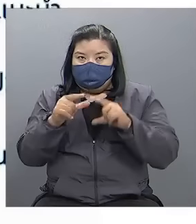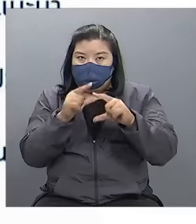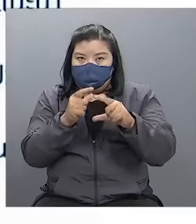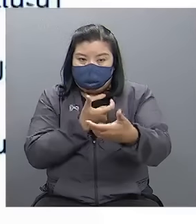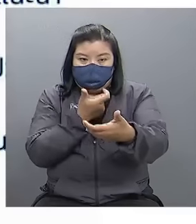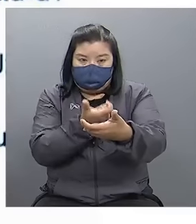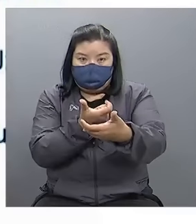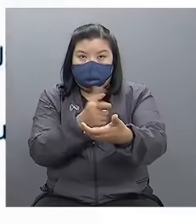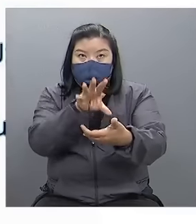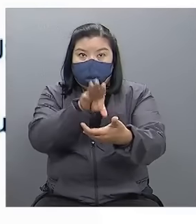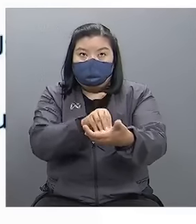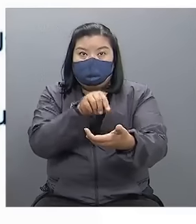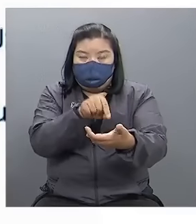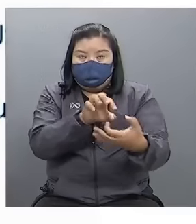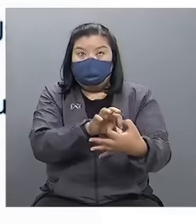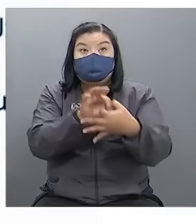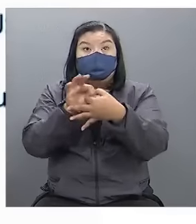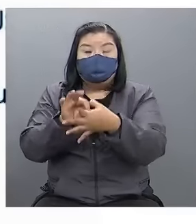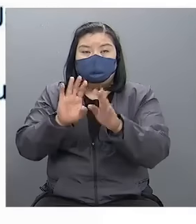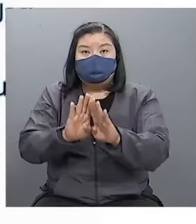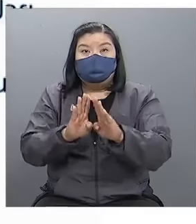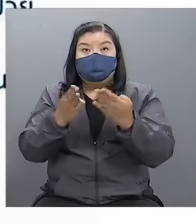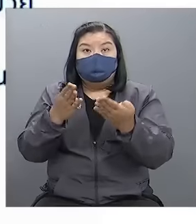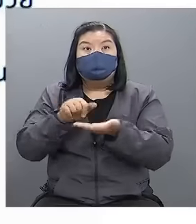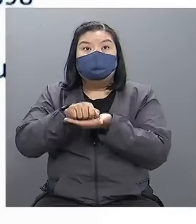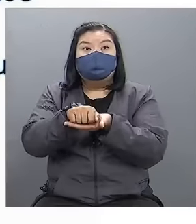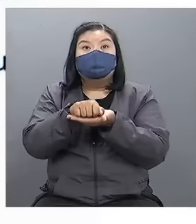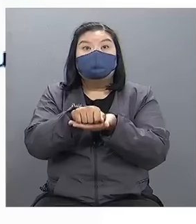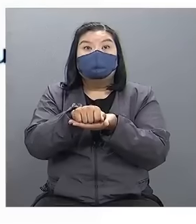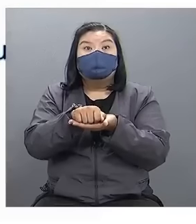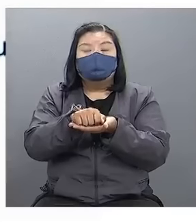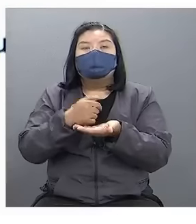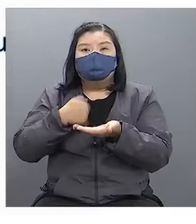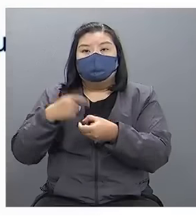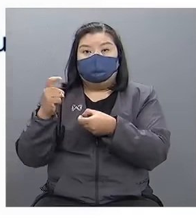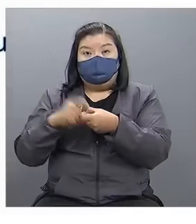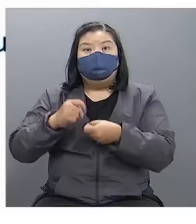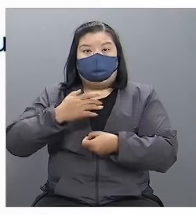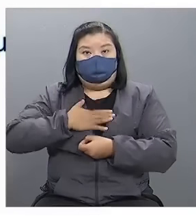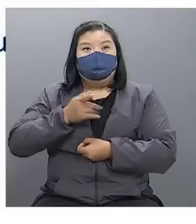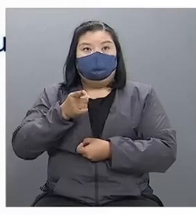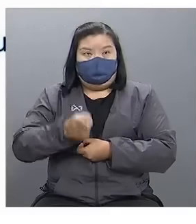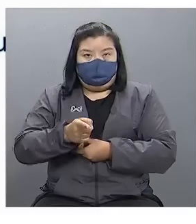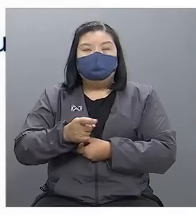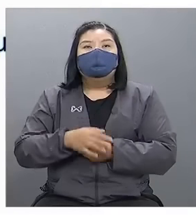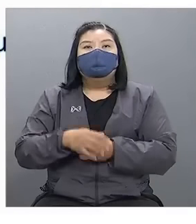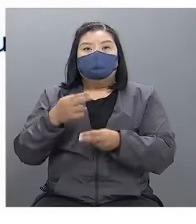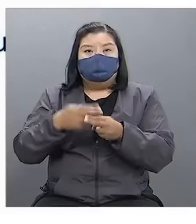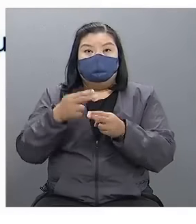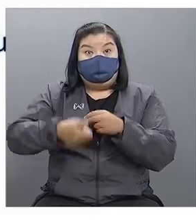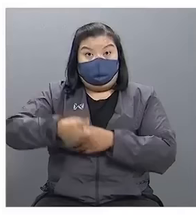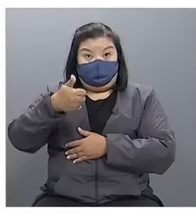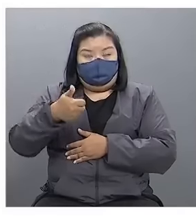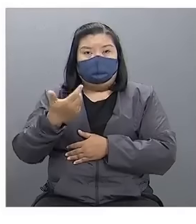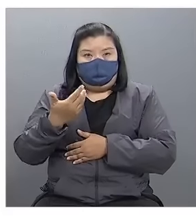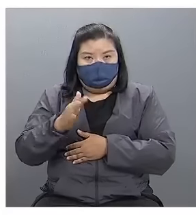บตั้จากนั้น พริษกรก็จะซั